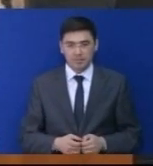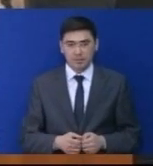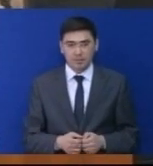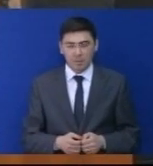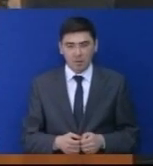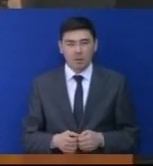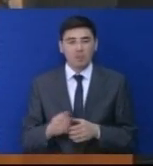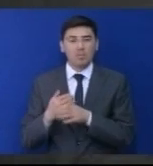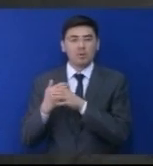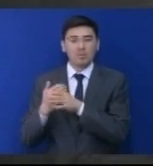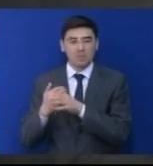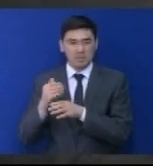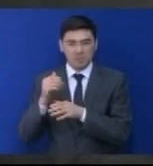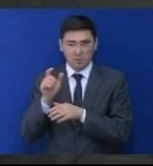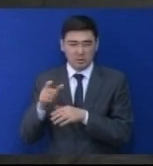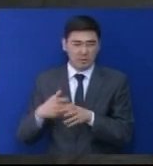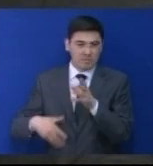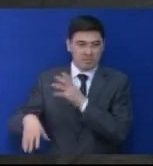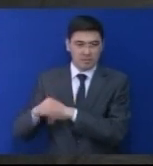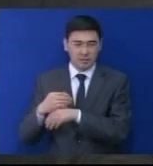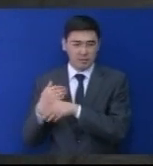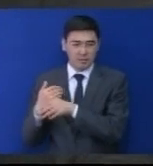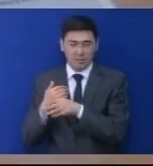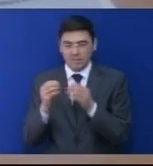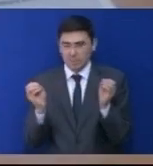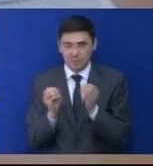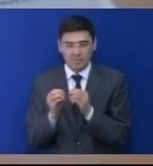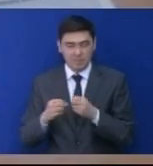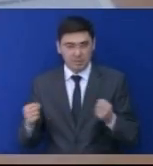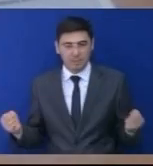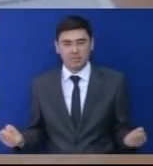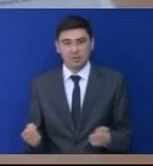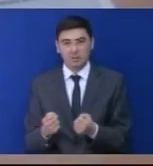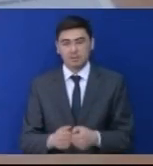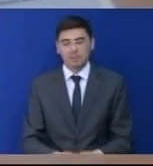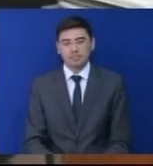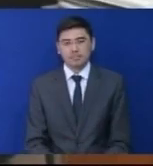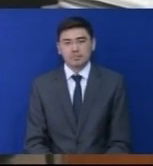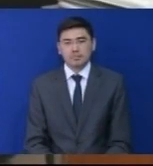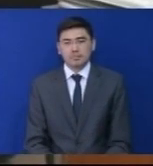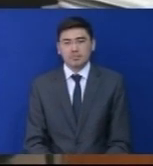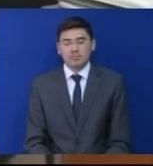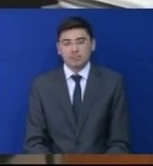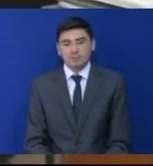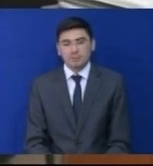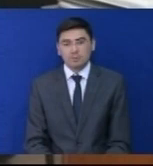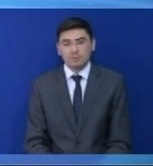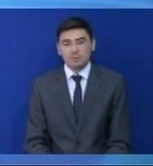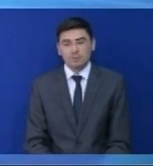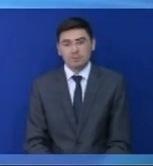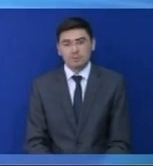ретте көмекке жүгінген әр адамға қолдау көрсетіледі. Гүлназ Қаукен, Анастасия Резцова, Елжан Мағзумов, Семей телеарнасы.